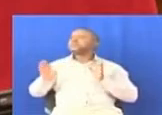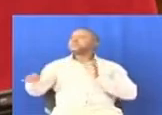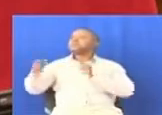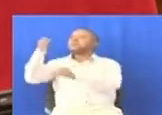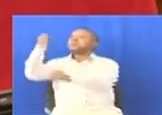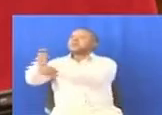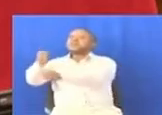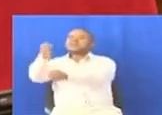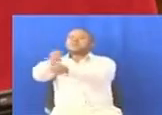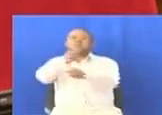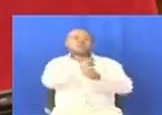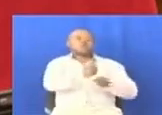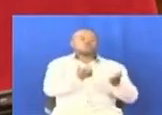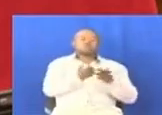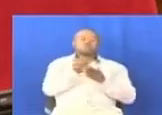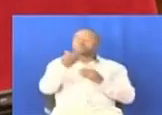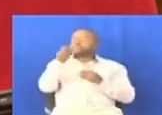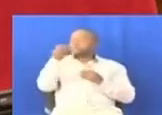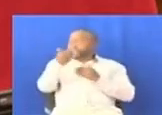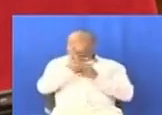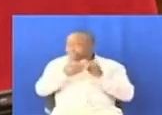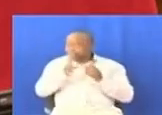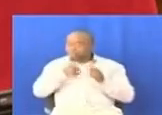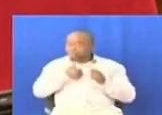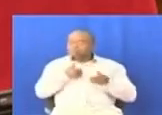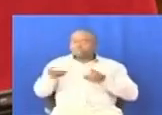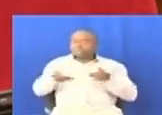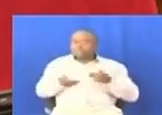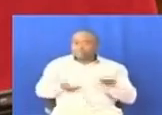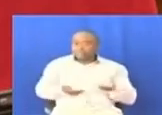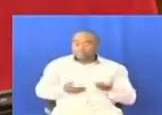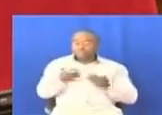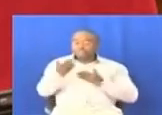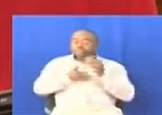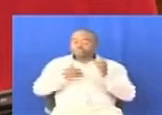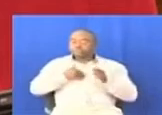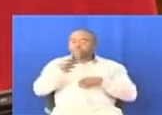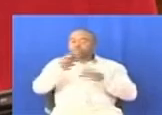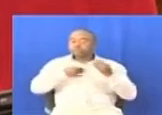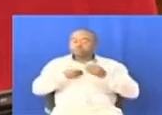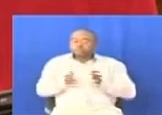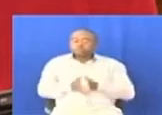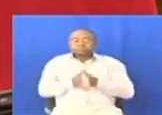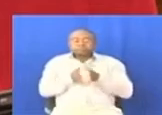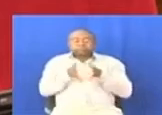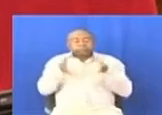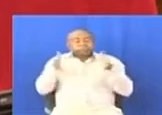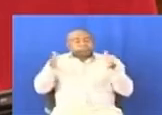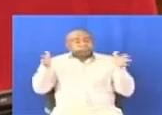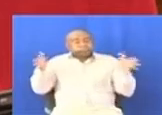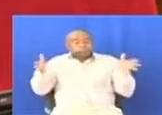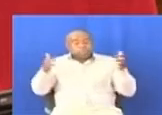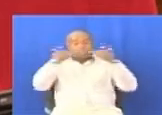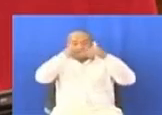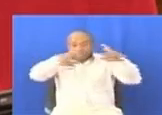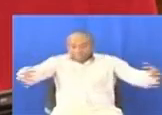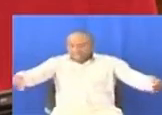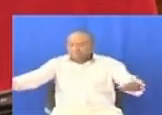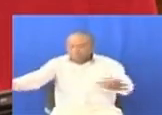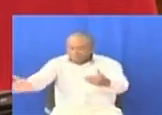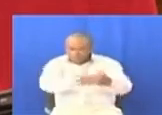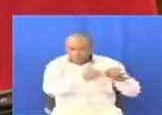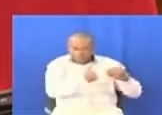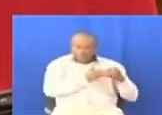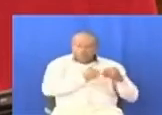yetu bado ni changa, nchi yetu inataka kukuza uchumi na tusifunge mipaka. Tanzania